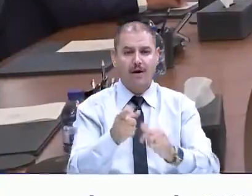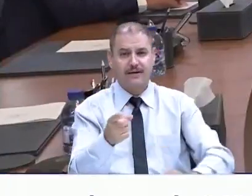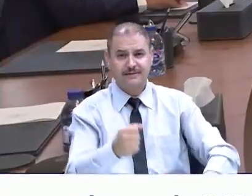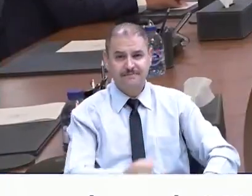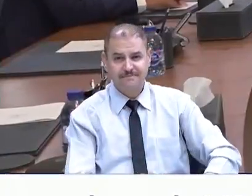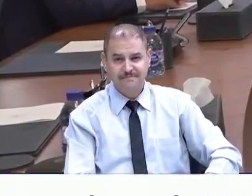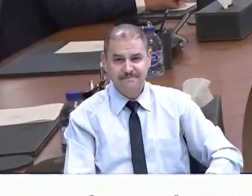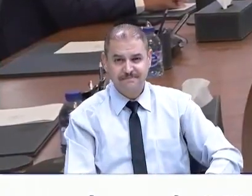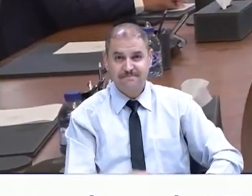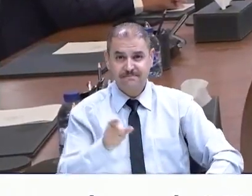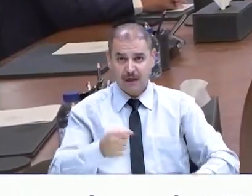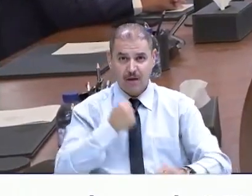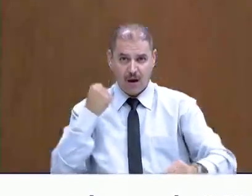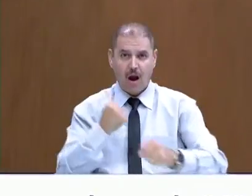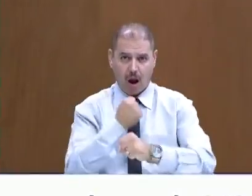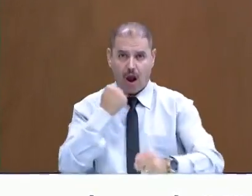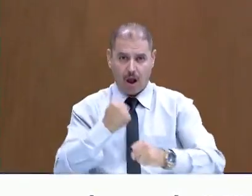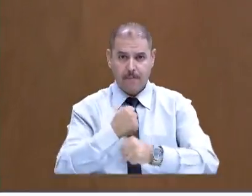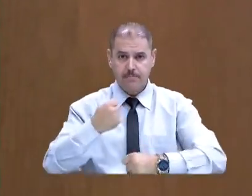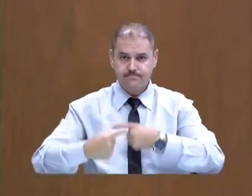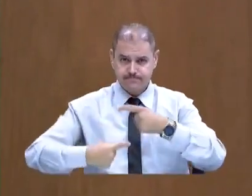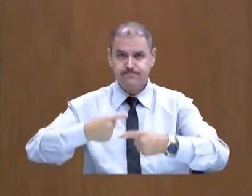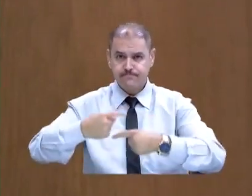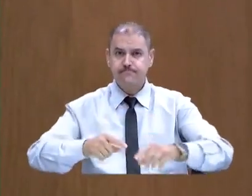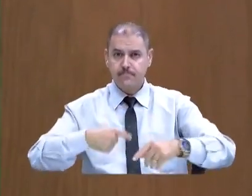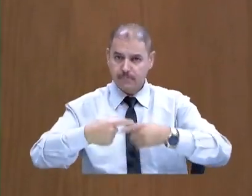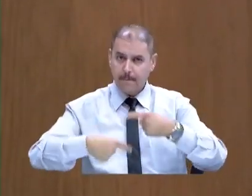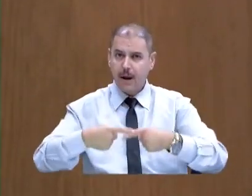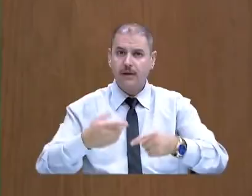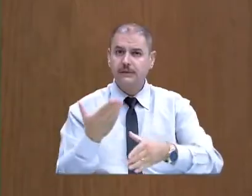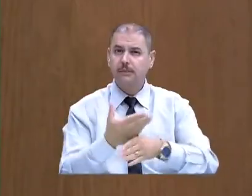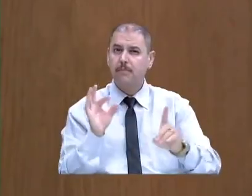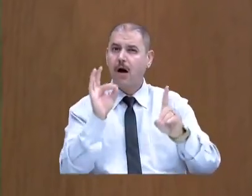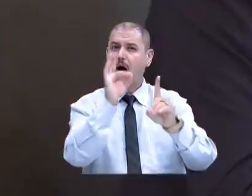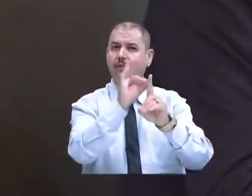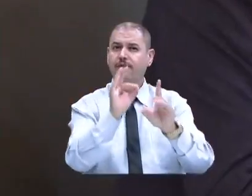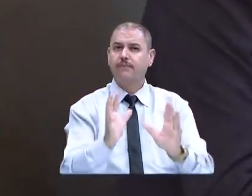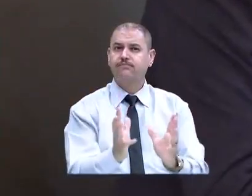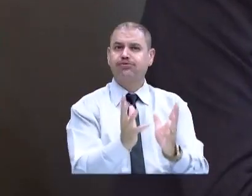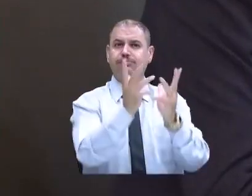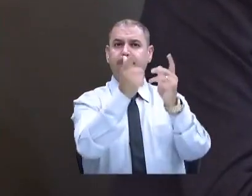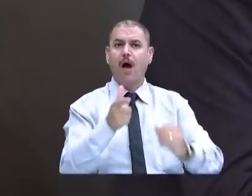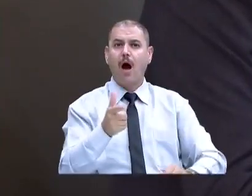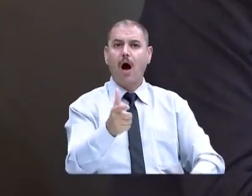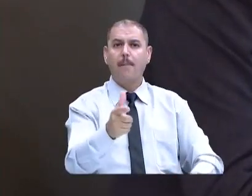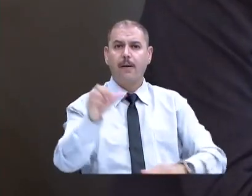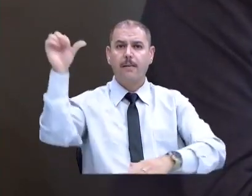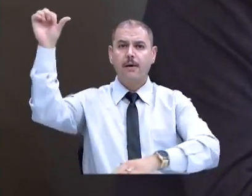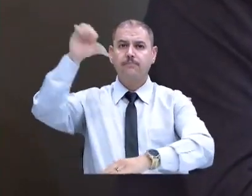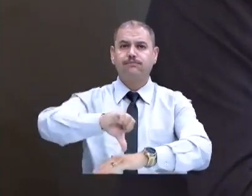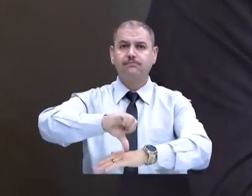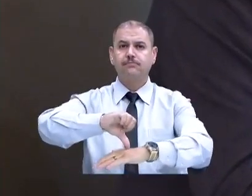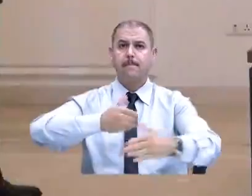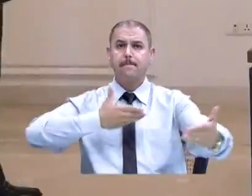اطار الجهود الدوبه لتعزيز تنافسيه ميناء العقبه اقليميا ودوليا ومكانه العقبه كمركز حيوي للتجاره